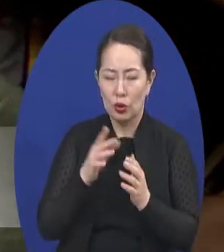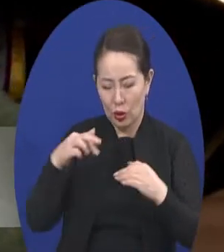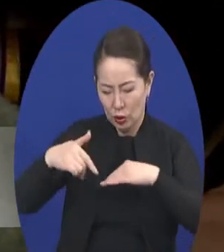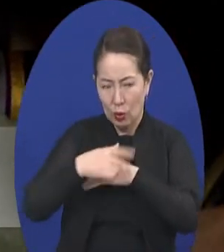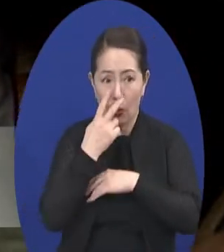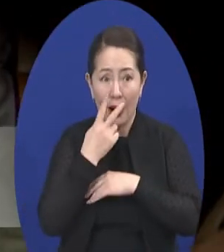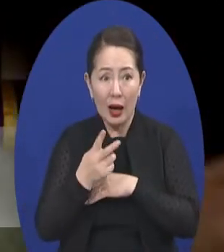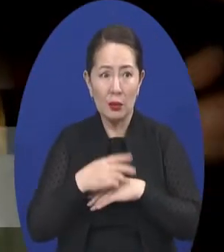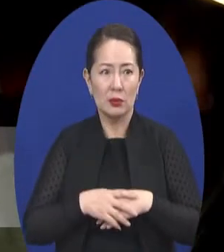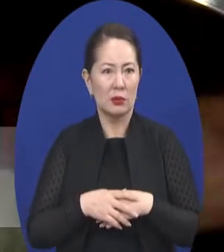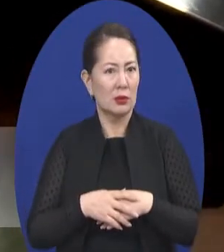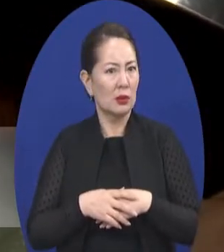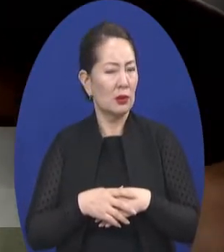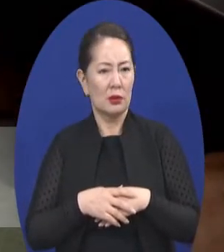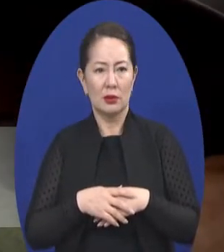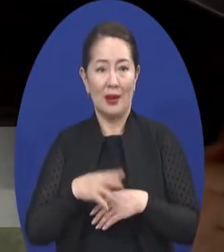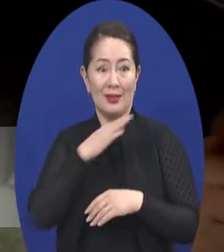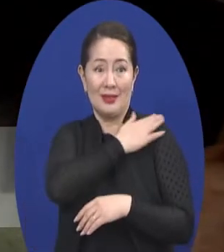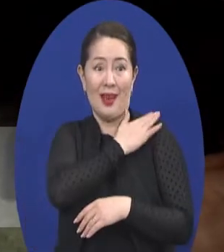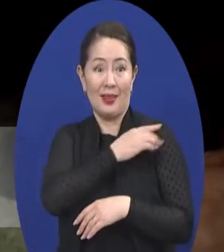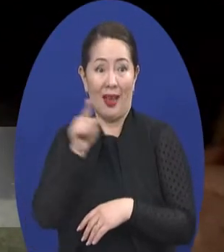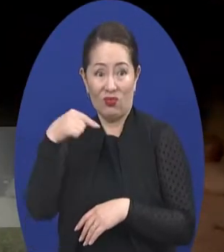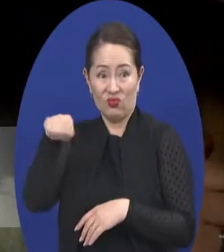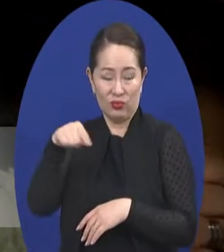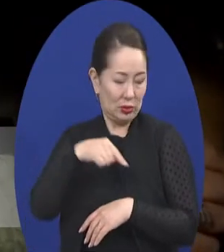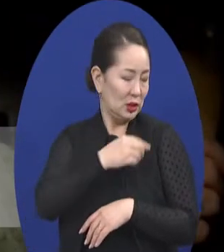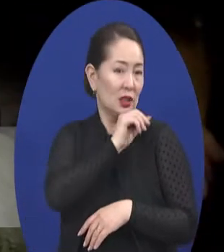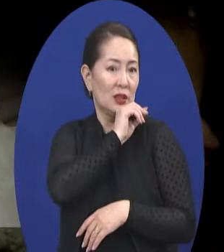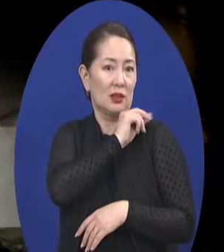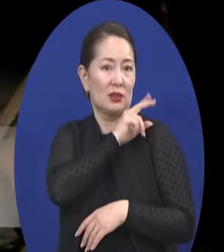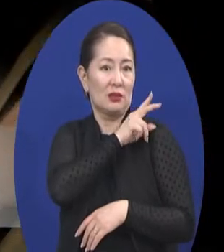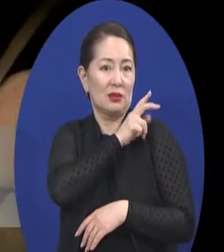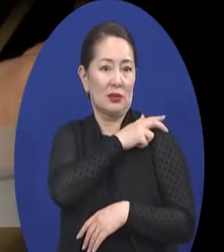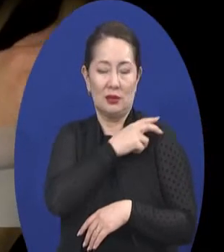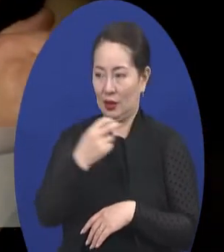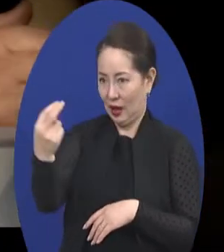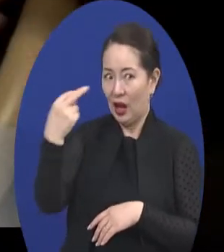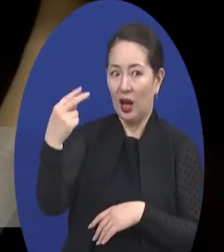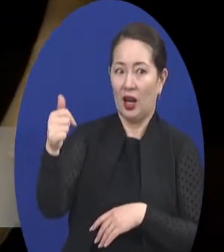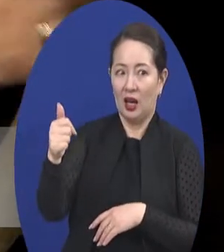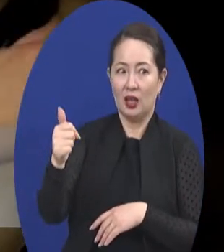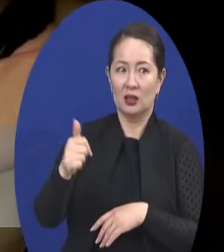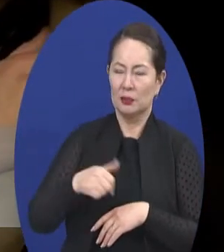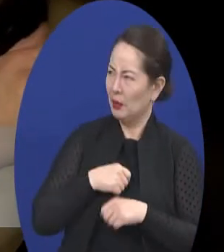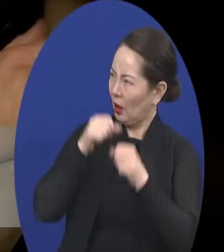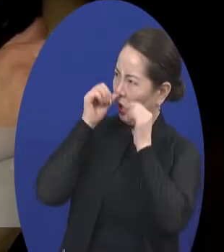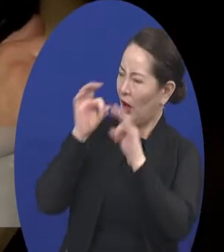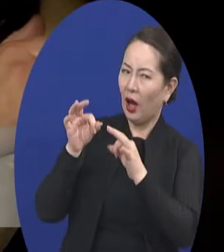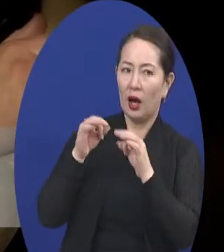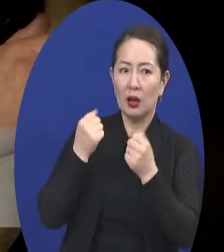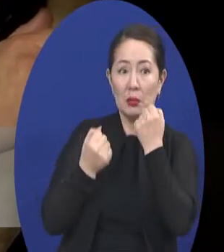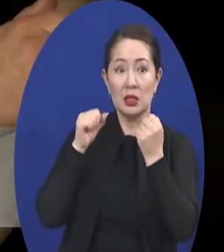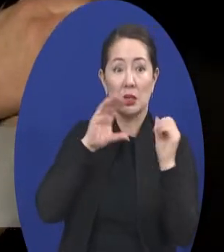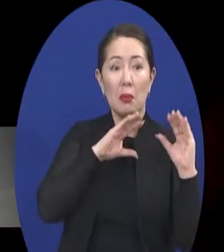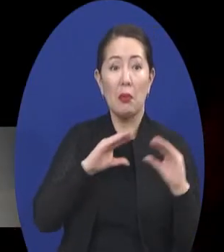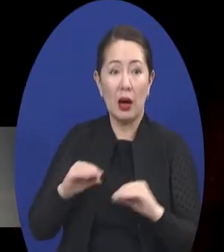байна. Сайн энэ цагдаагийн мөрөн дээр байгаа энэ гэрлэн тэмдэгт 200 метрт бол харагдаж байна. Сайн дээр гайхаа тайрн хурдаа багсглаа л да